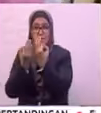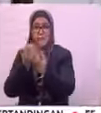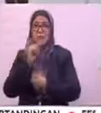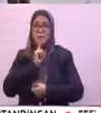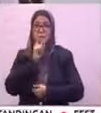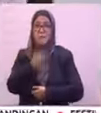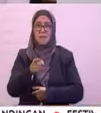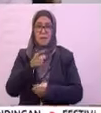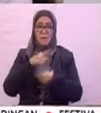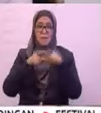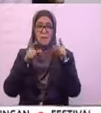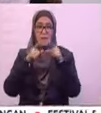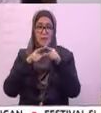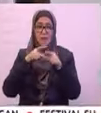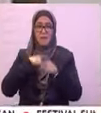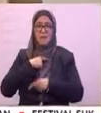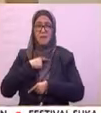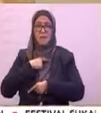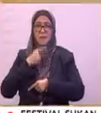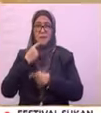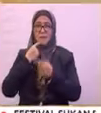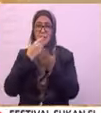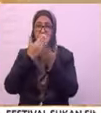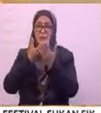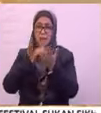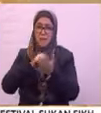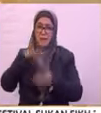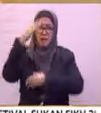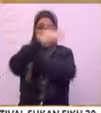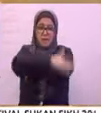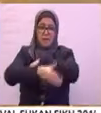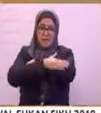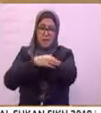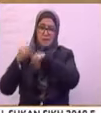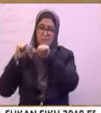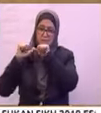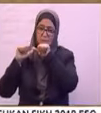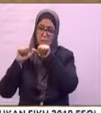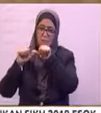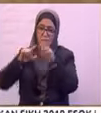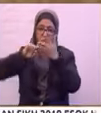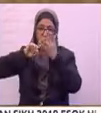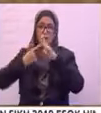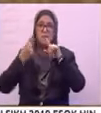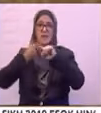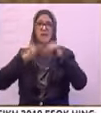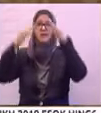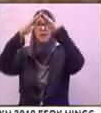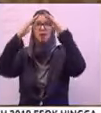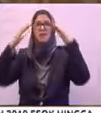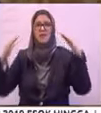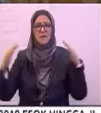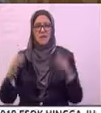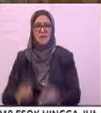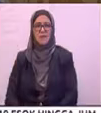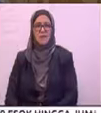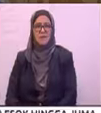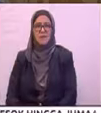kesejahteraan masyarakat dan kemakmuran negara kekal bermula dari rumah. Andy Reza Rohadian, RTM.